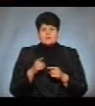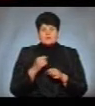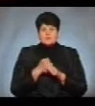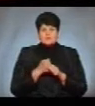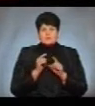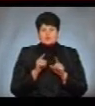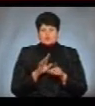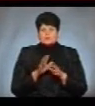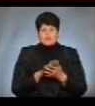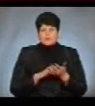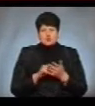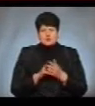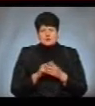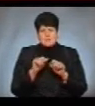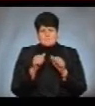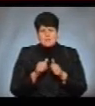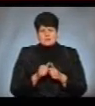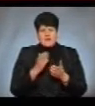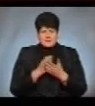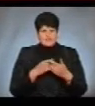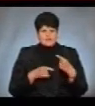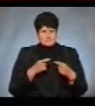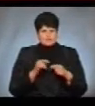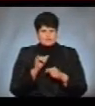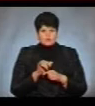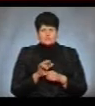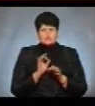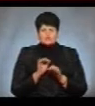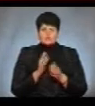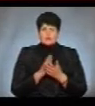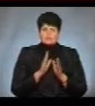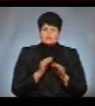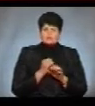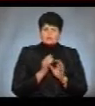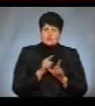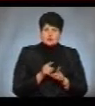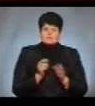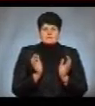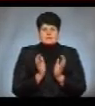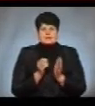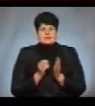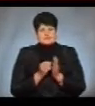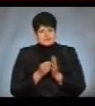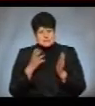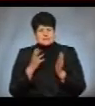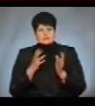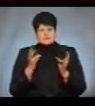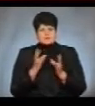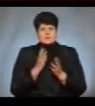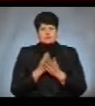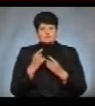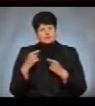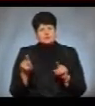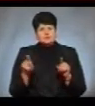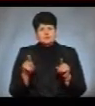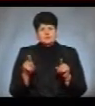пам'ятку архітектури. А є от у вас десь дискусія в тому, що безпечно має бути так, але щоб зберегти цінність архітектури, має бути